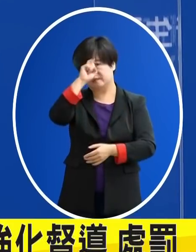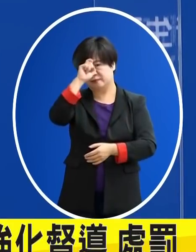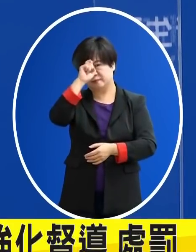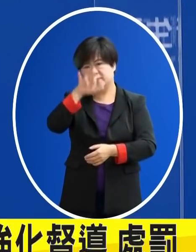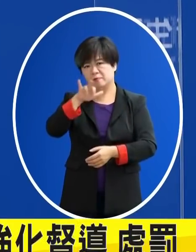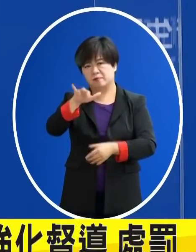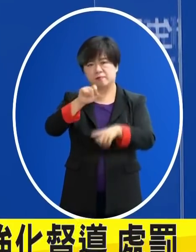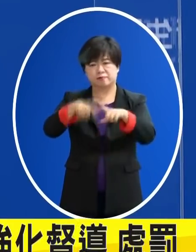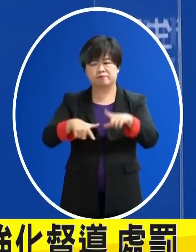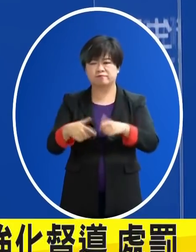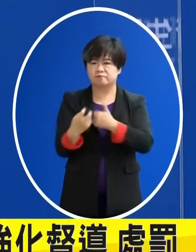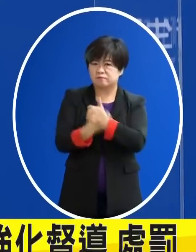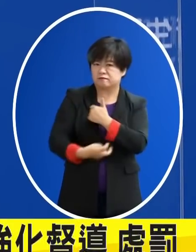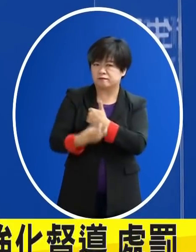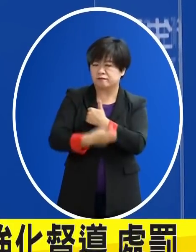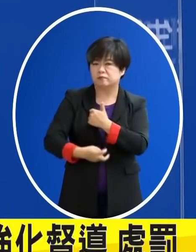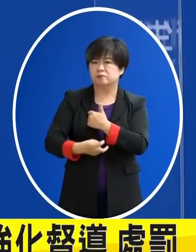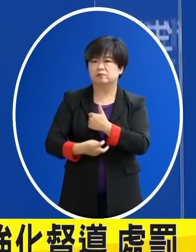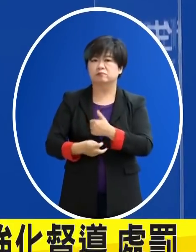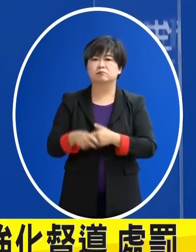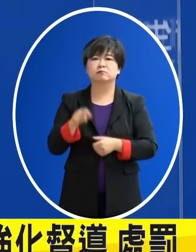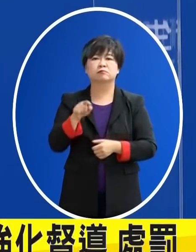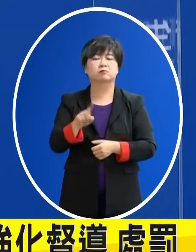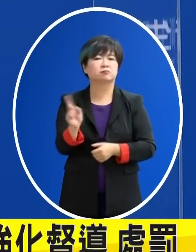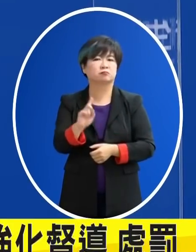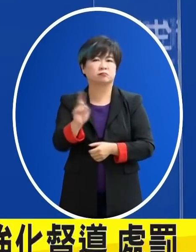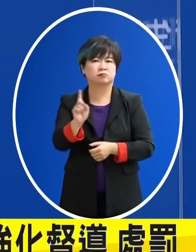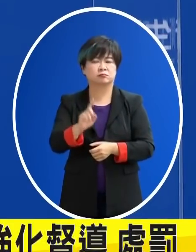司也要检讨，现在我们在